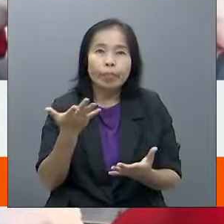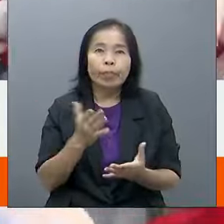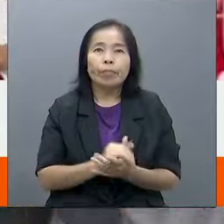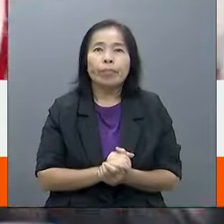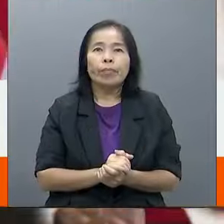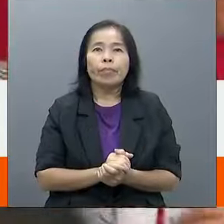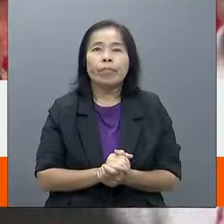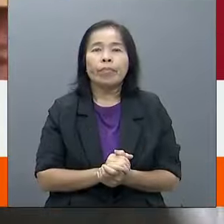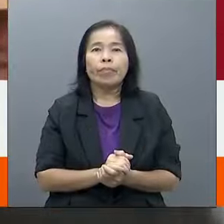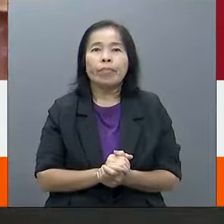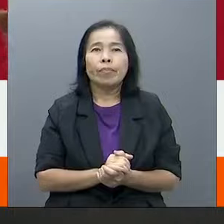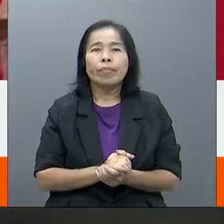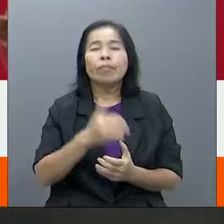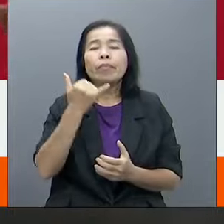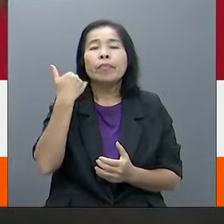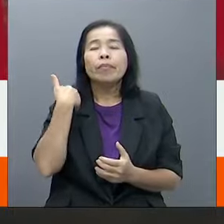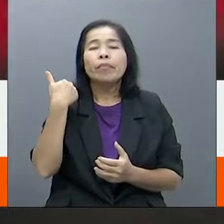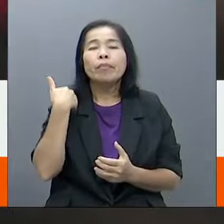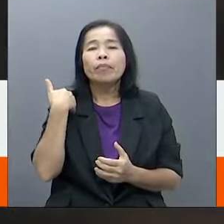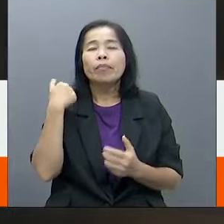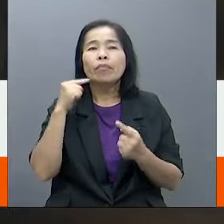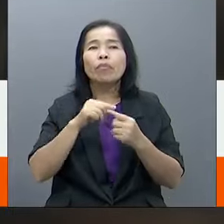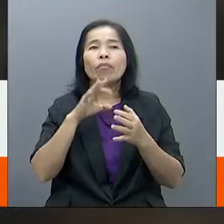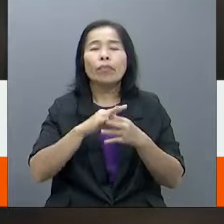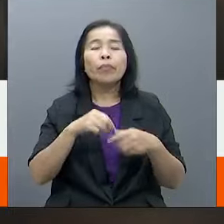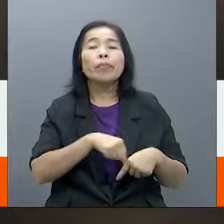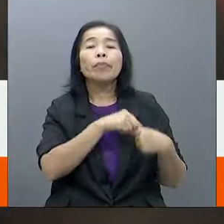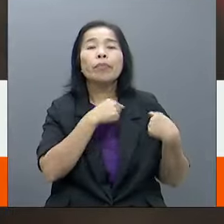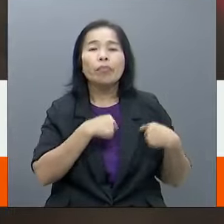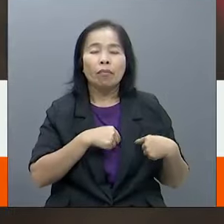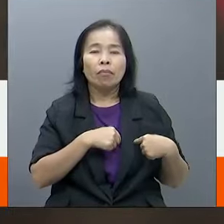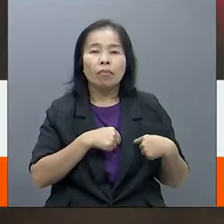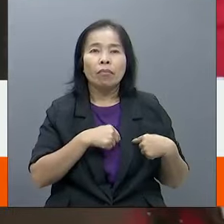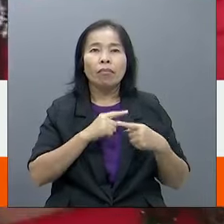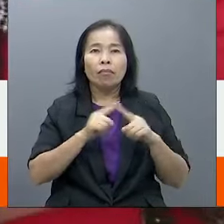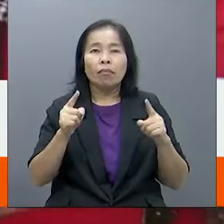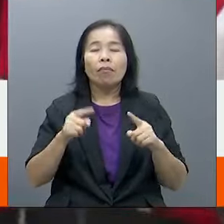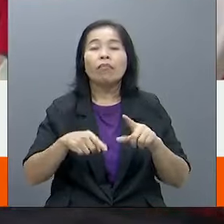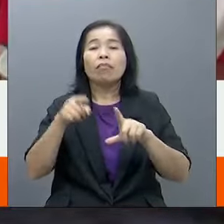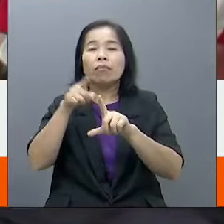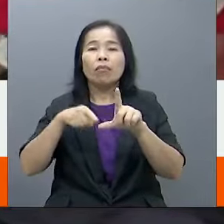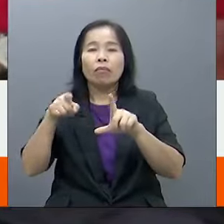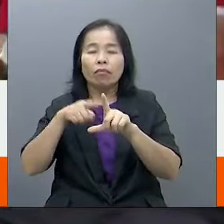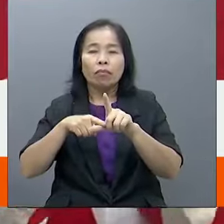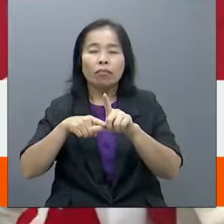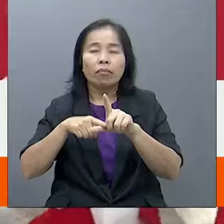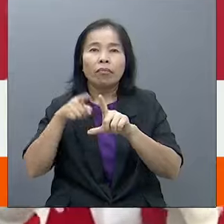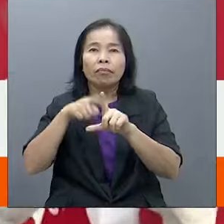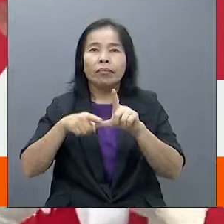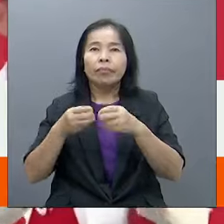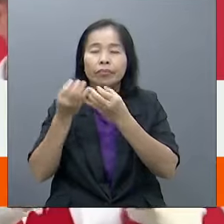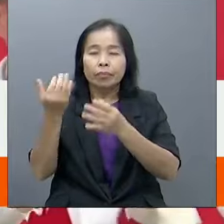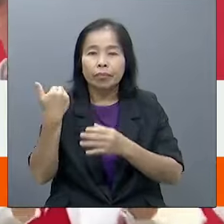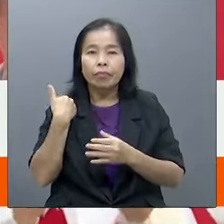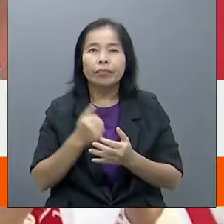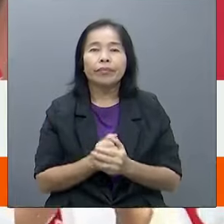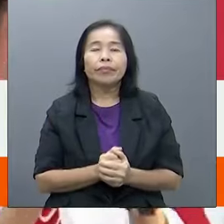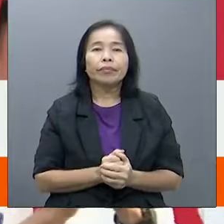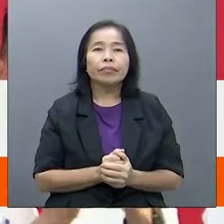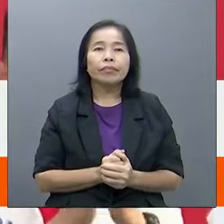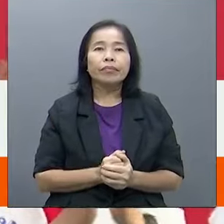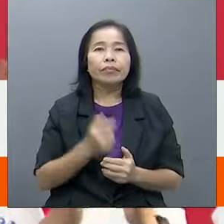ระกูลมาเป็นแคนดิเดตนายกให้เนี่ยก็เปลี่ยนใจนะครับคนพิธาเนี่ยก้าวไกลนี่ชัดเจนว่ามีคุณพิธาคนเดียวนะครับก็เลยเปลี่ยนนะ